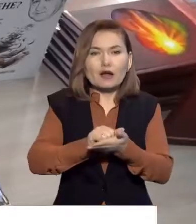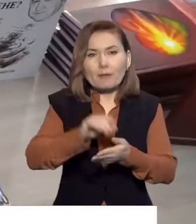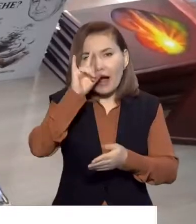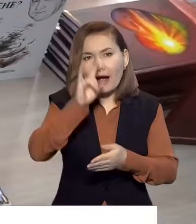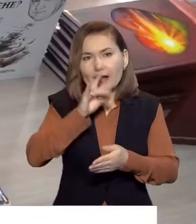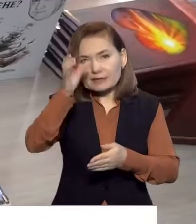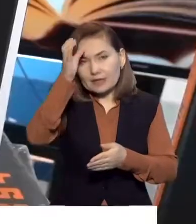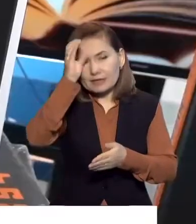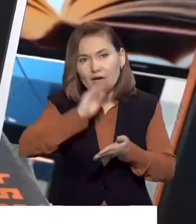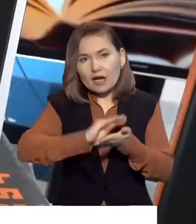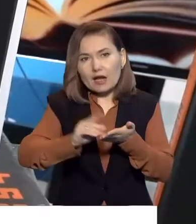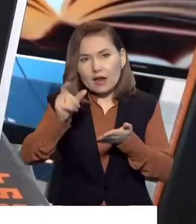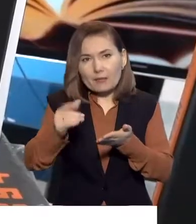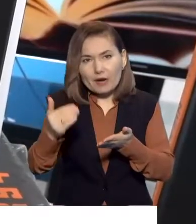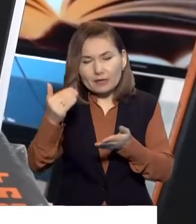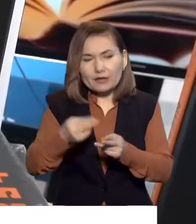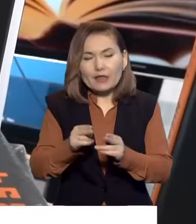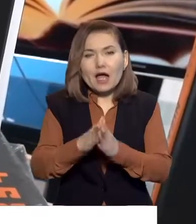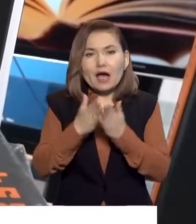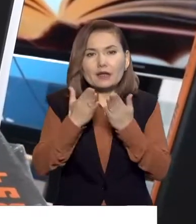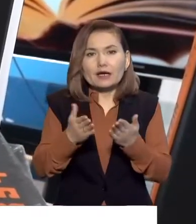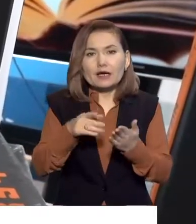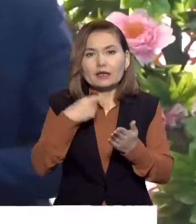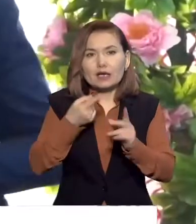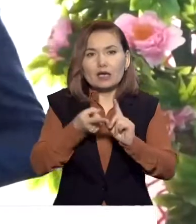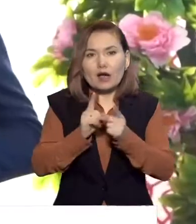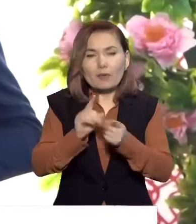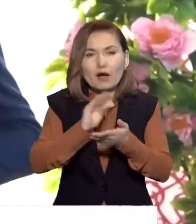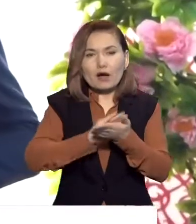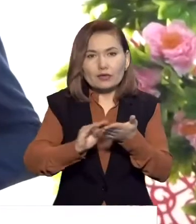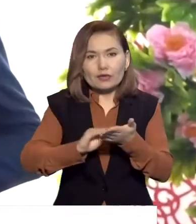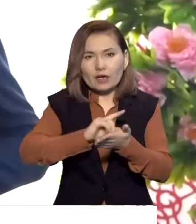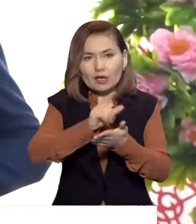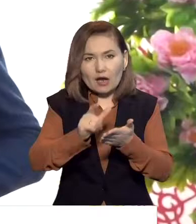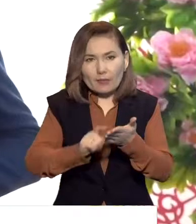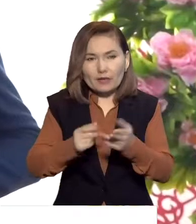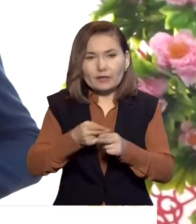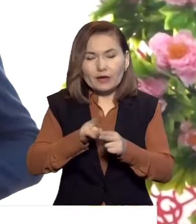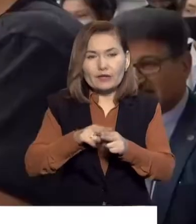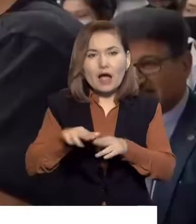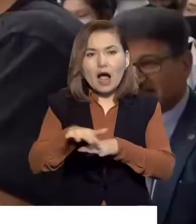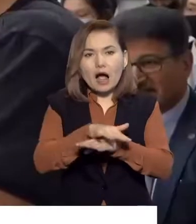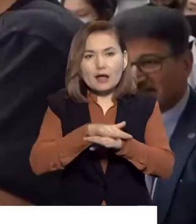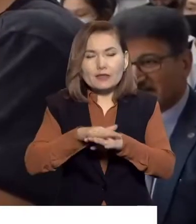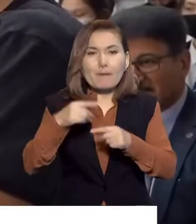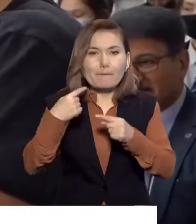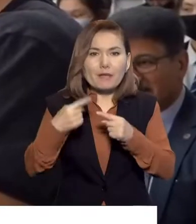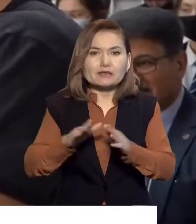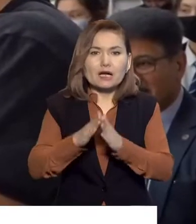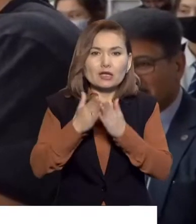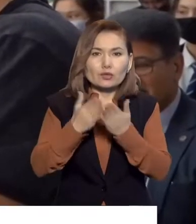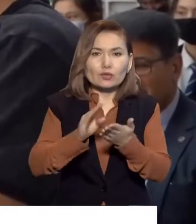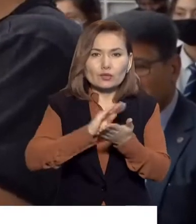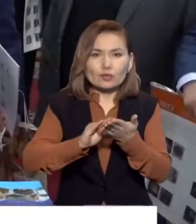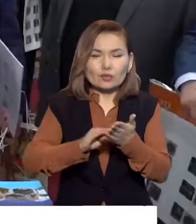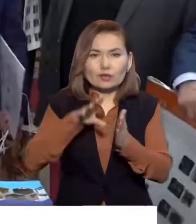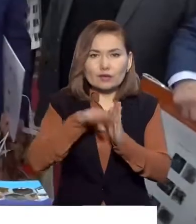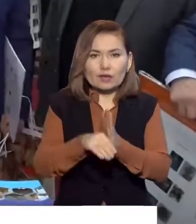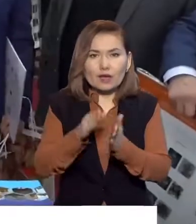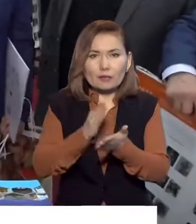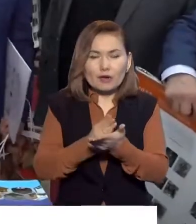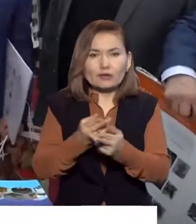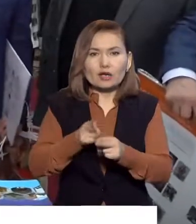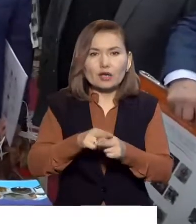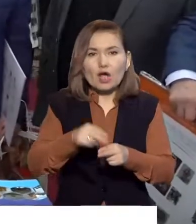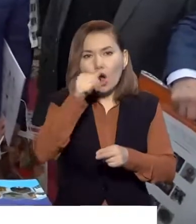еңбектері, ақын жазушылардың бірнеше тілге аударылған шығармалары және түркітілдес халықтардың басқа да туындылары еніп отыр. Түрксой